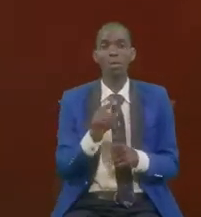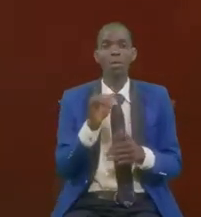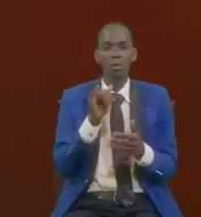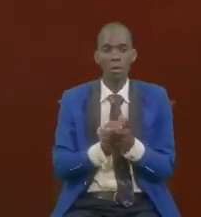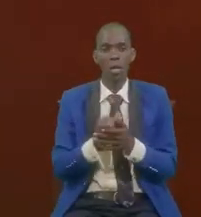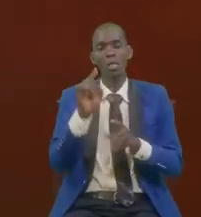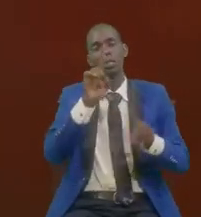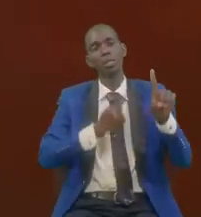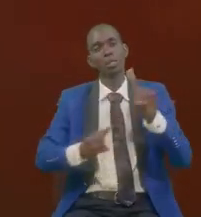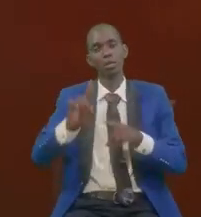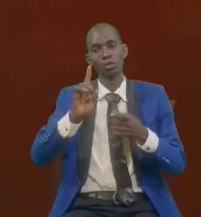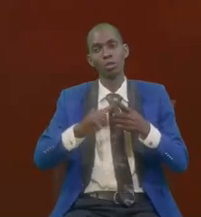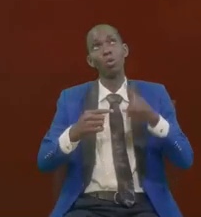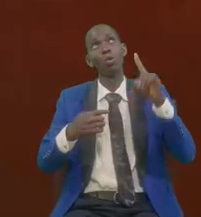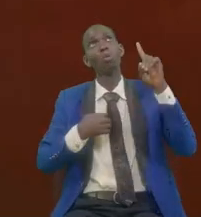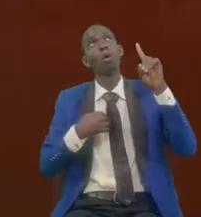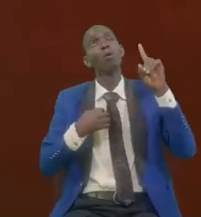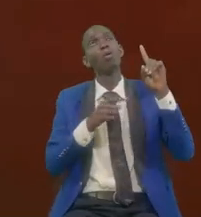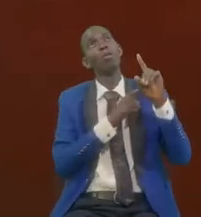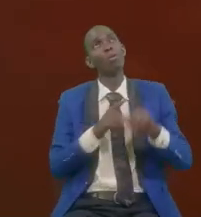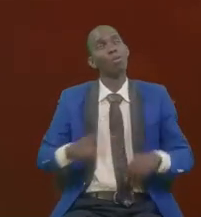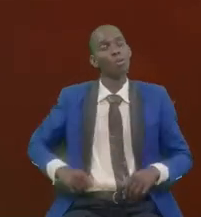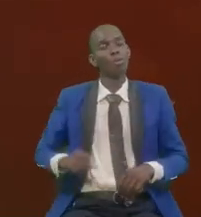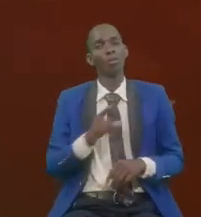ceux qui me disaient Seigneur, Seigneur,